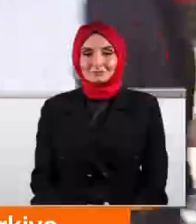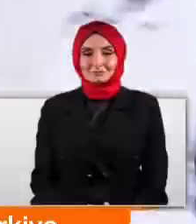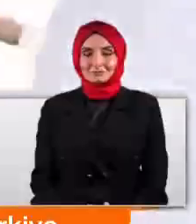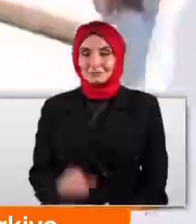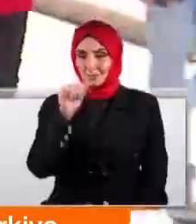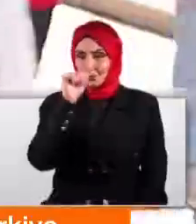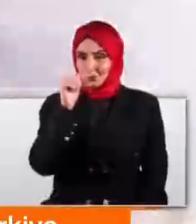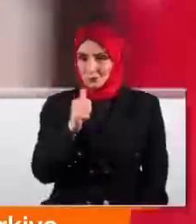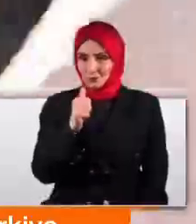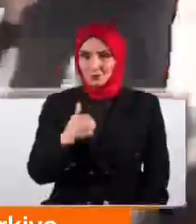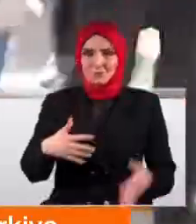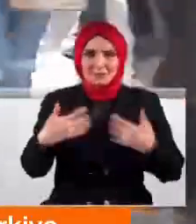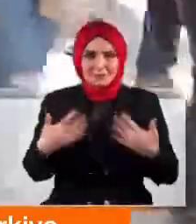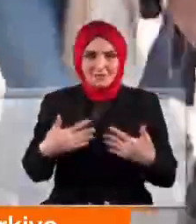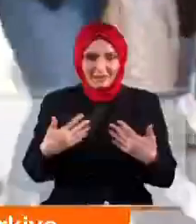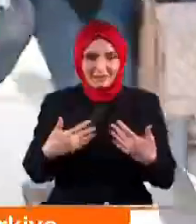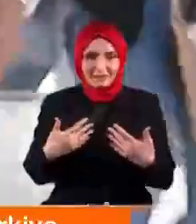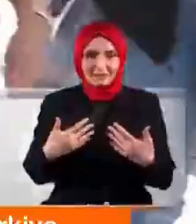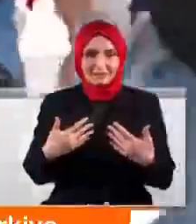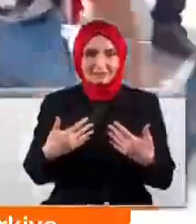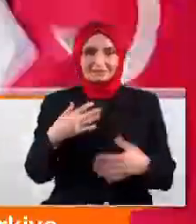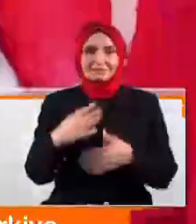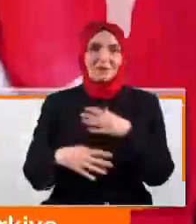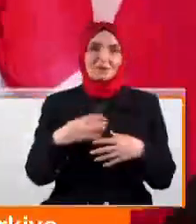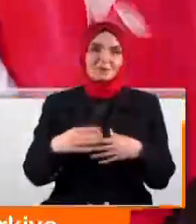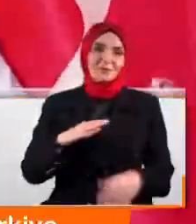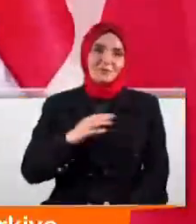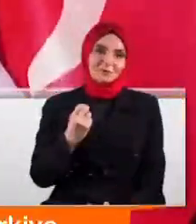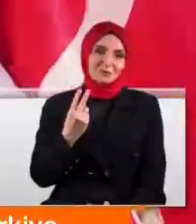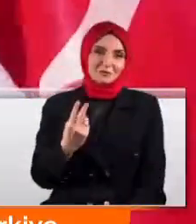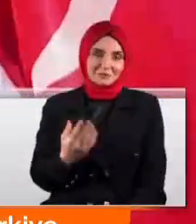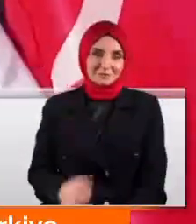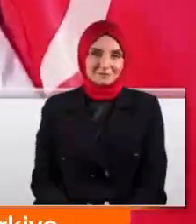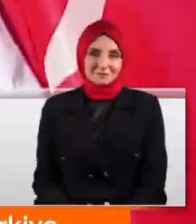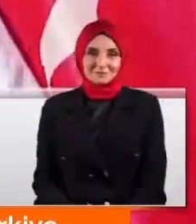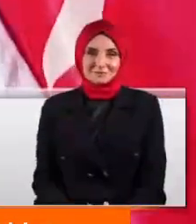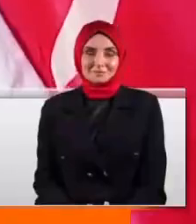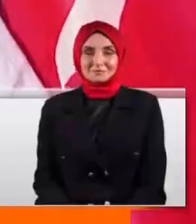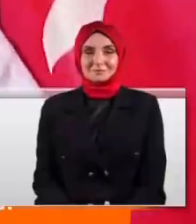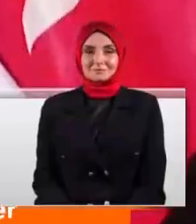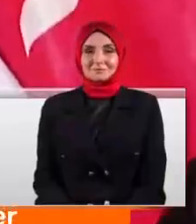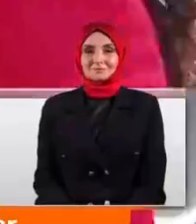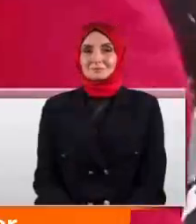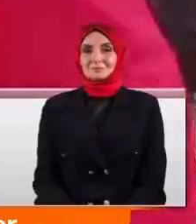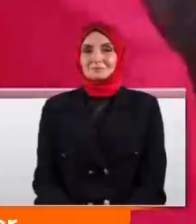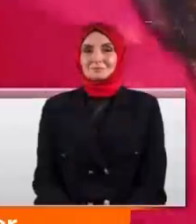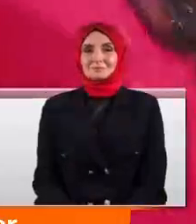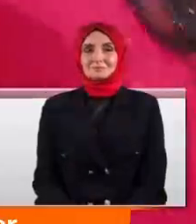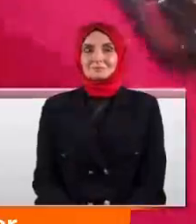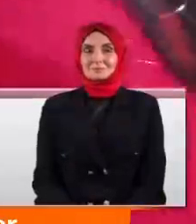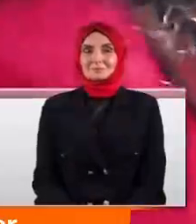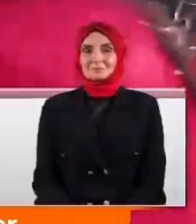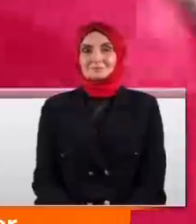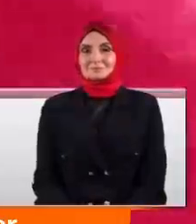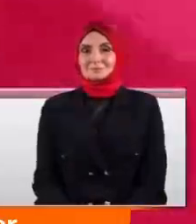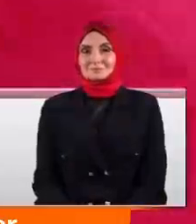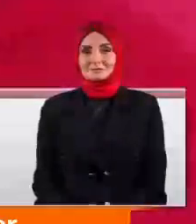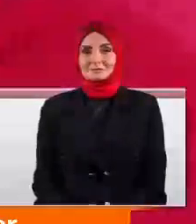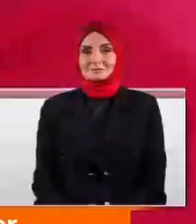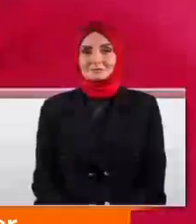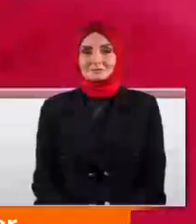Gurur, coşku, sevinç birbirine karıştı. Cumhuriyet bayramınız kutlu olsun arkadaşlar hepimizin. Cumhuriyetimizin 100. yılı